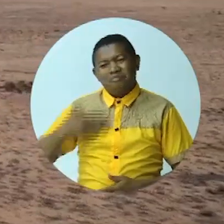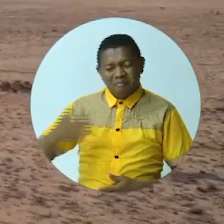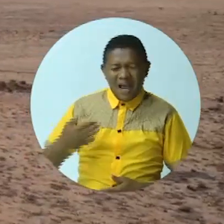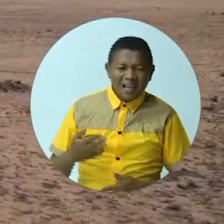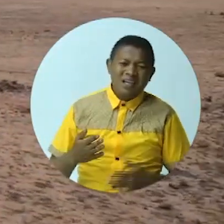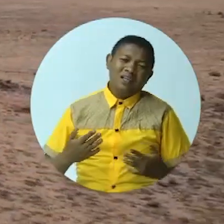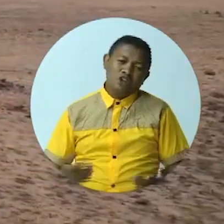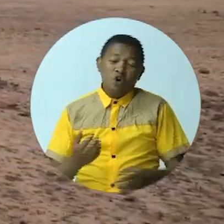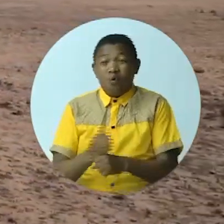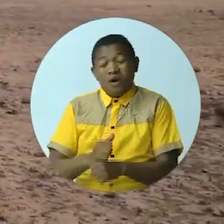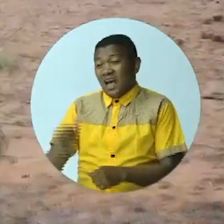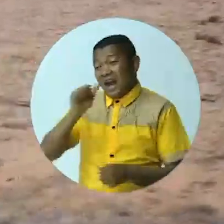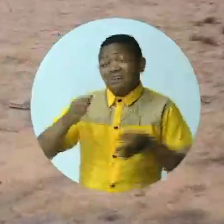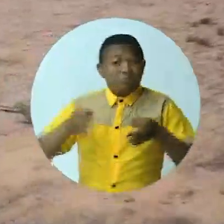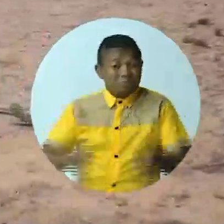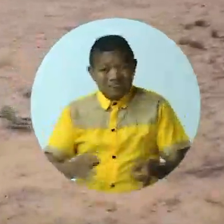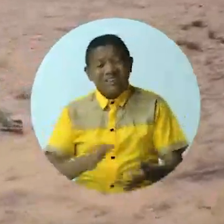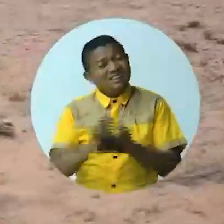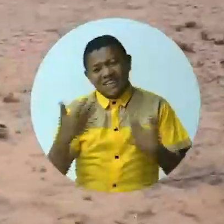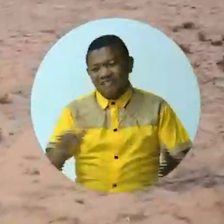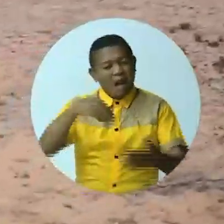tsisy ny rano a tsy afaka mamboly